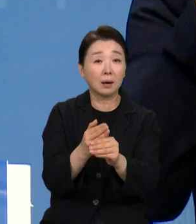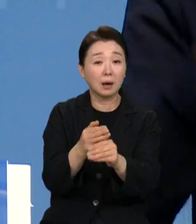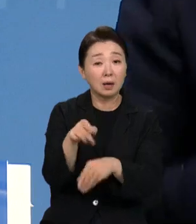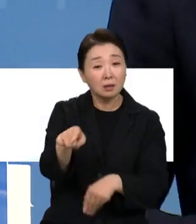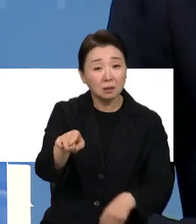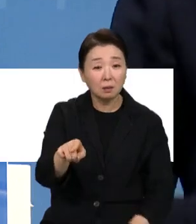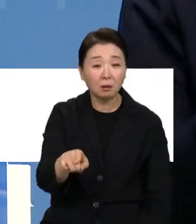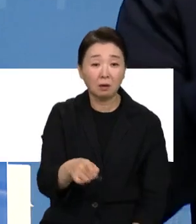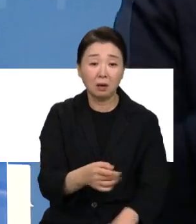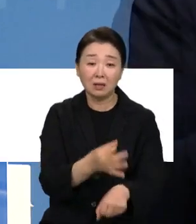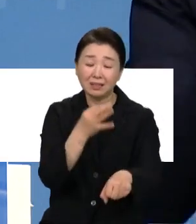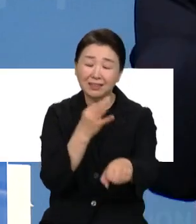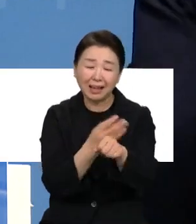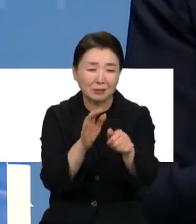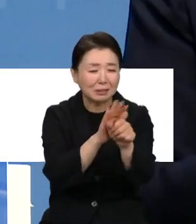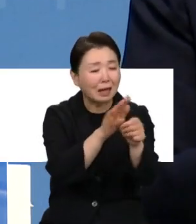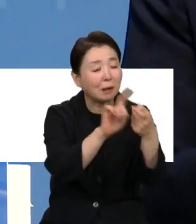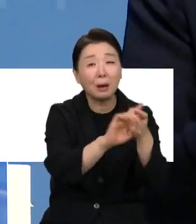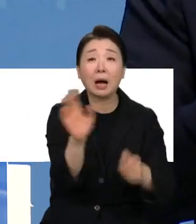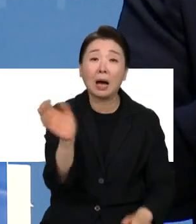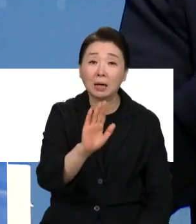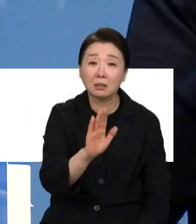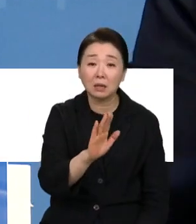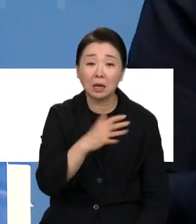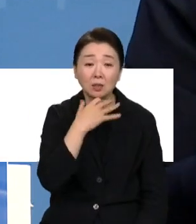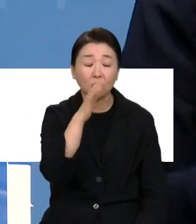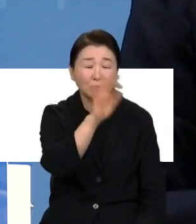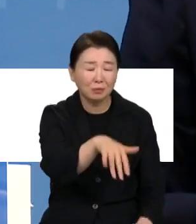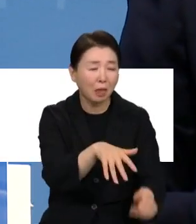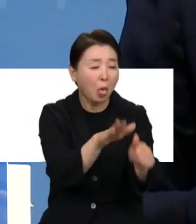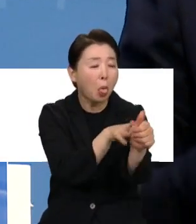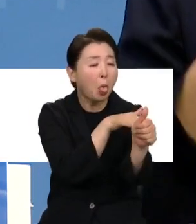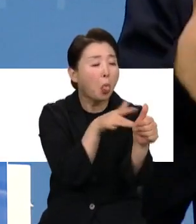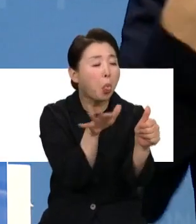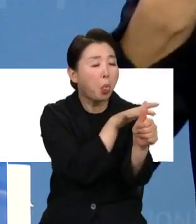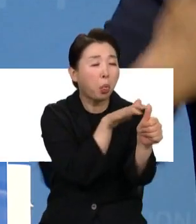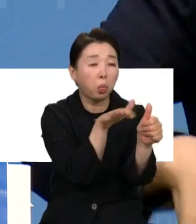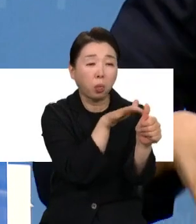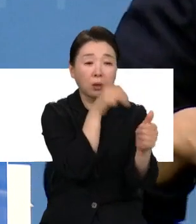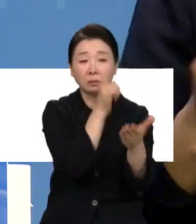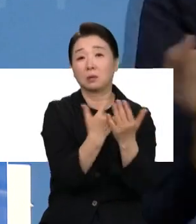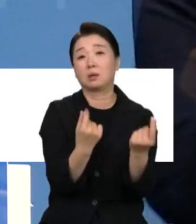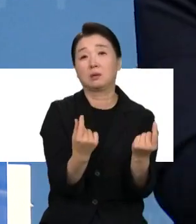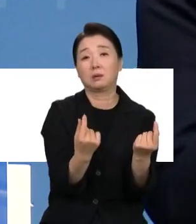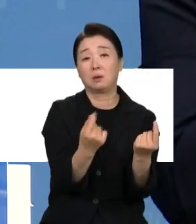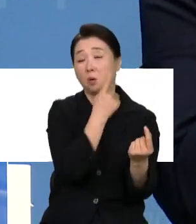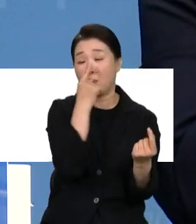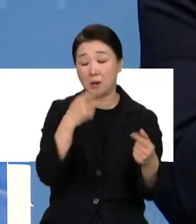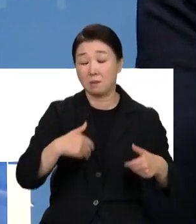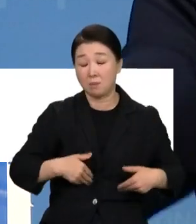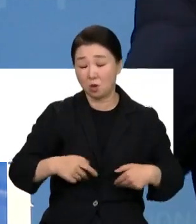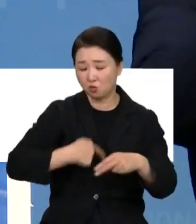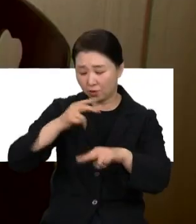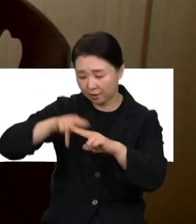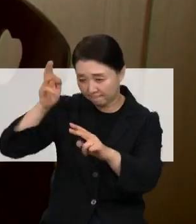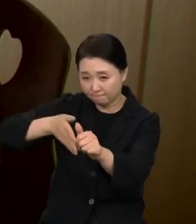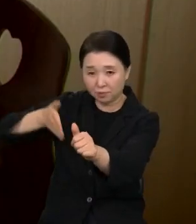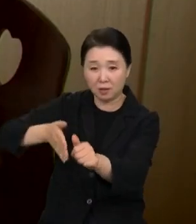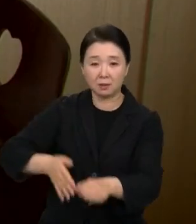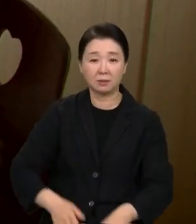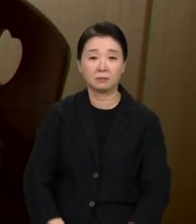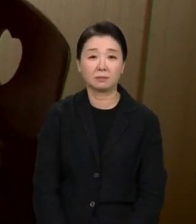이은 한가 아니고 대상 범죄 여부도 확인해봐야 할 사안입니다 자진 사퇴하십시오